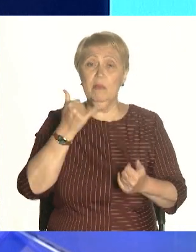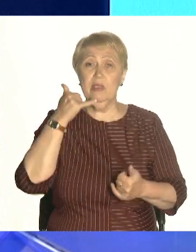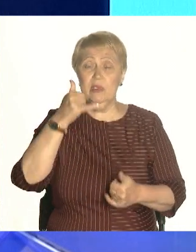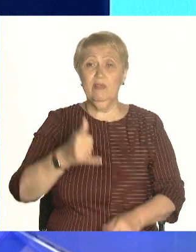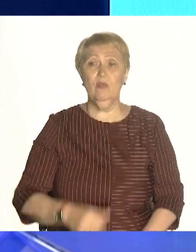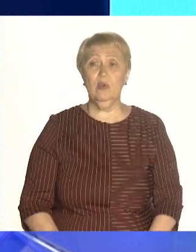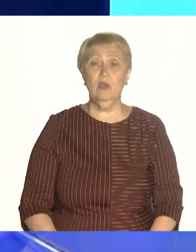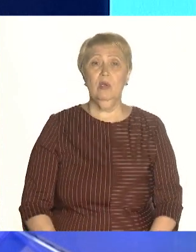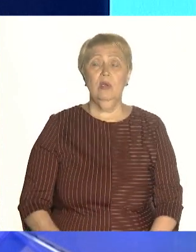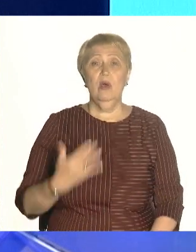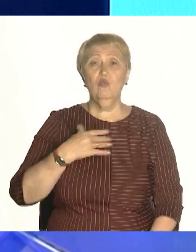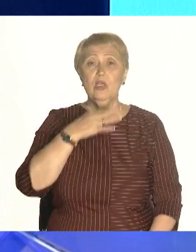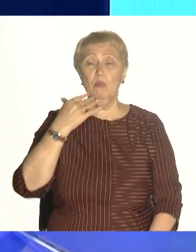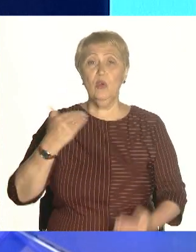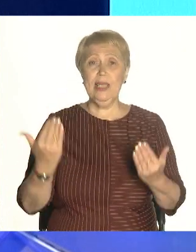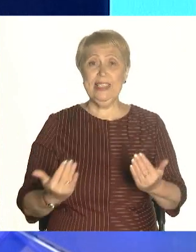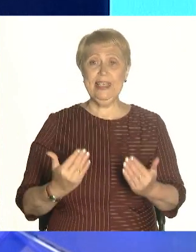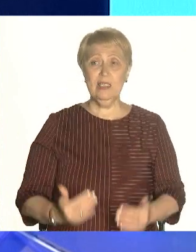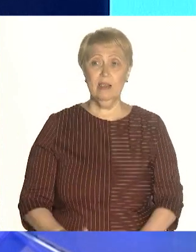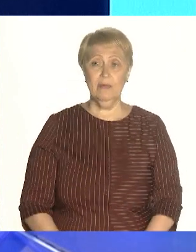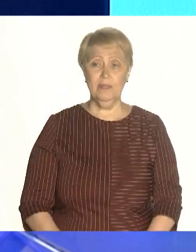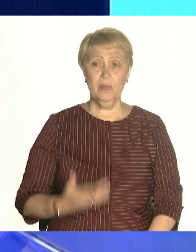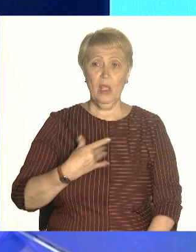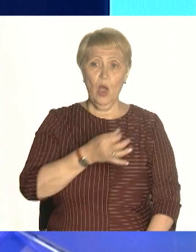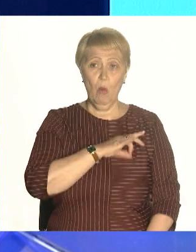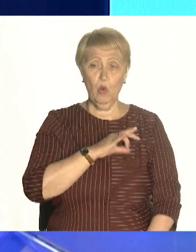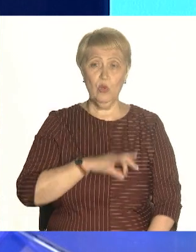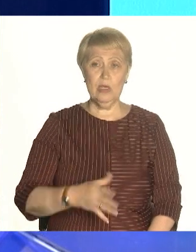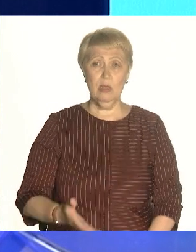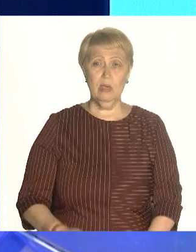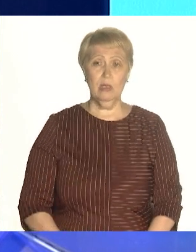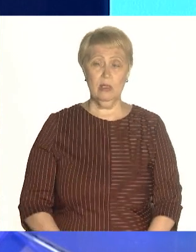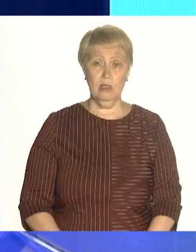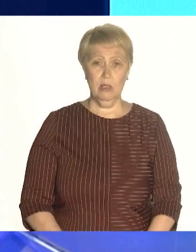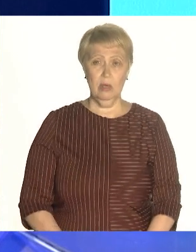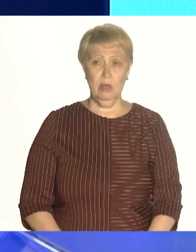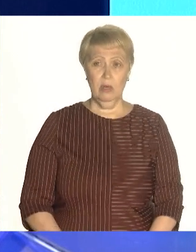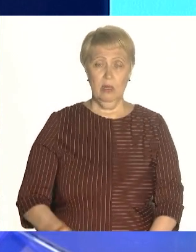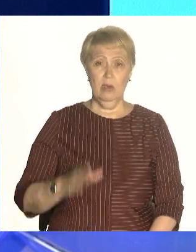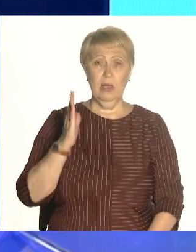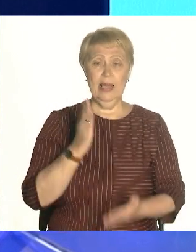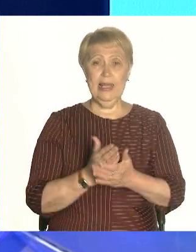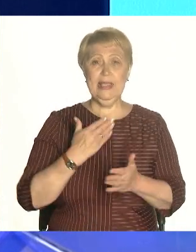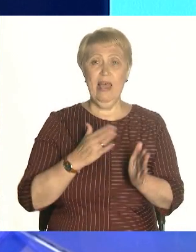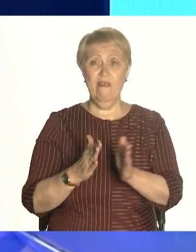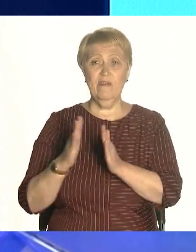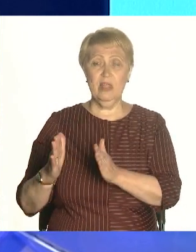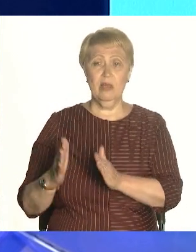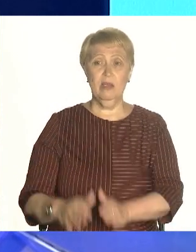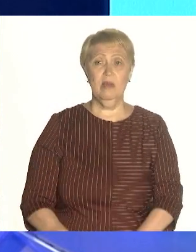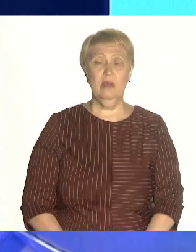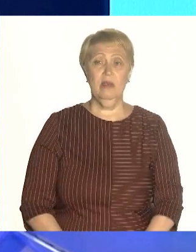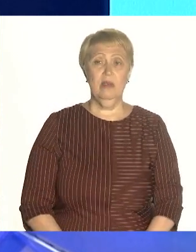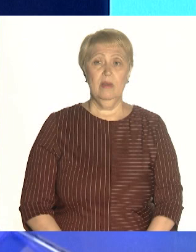многие, значит, сейчас пользуются еще вот новый вид такой у меня, моя мама чуть не